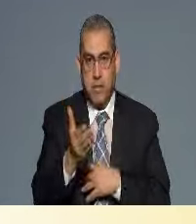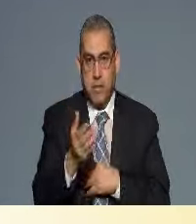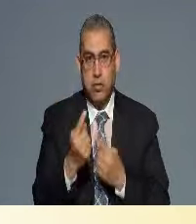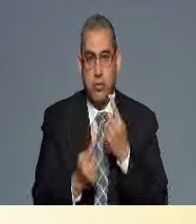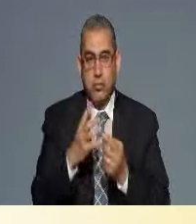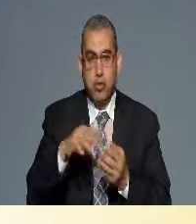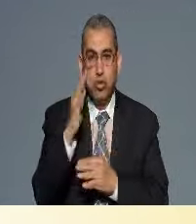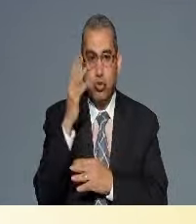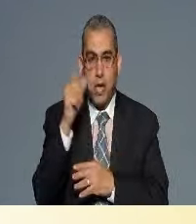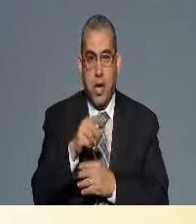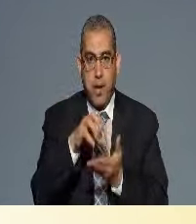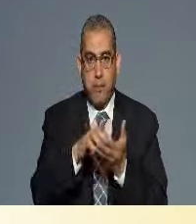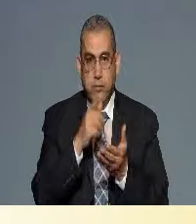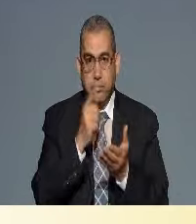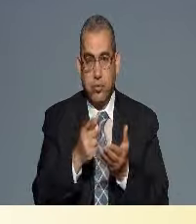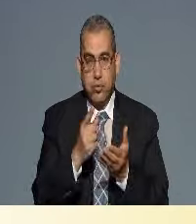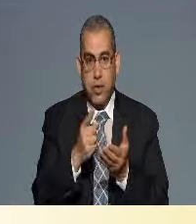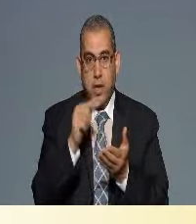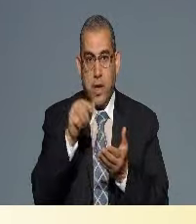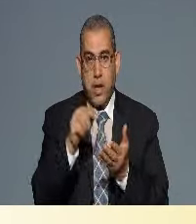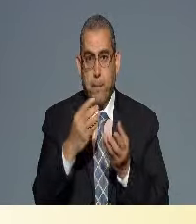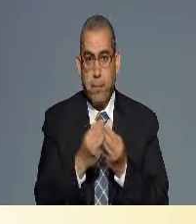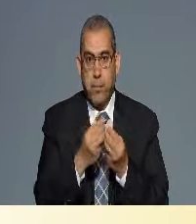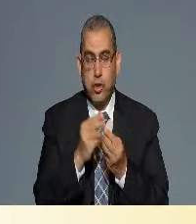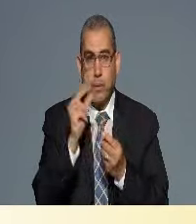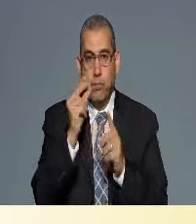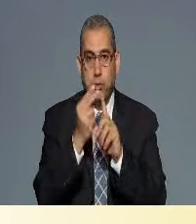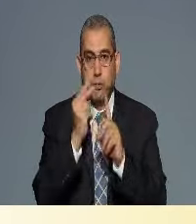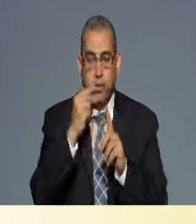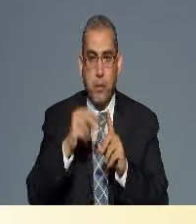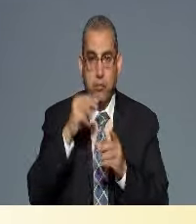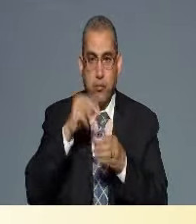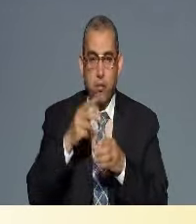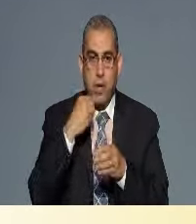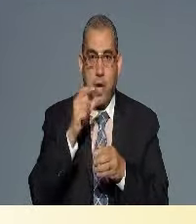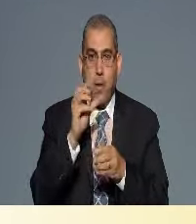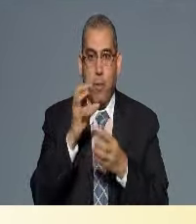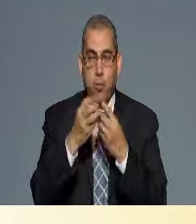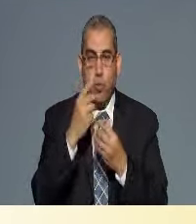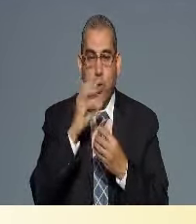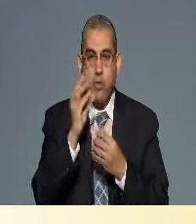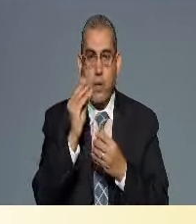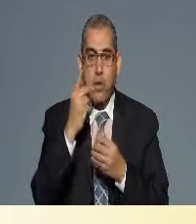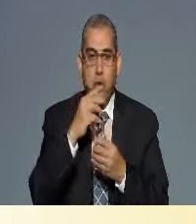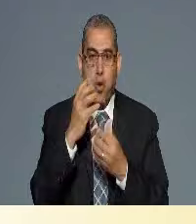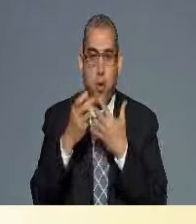بالأشجار البستانية، ومنها المشمش، النكتارين، الكمثرى،